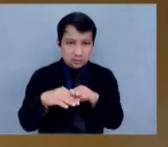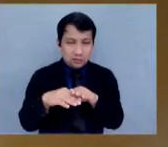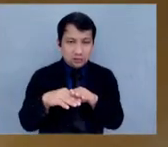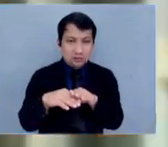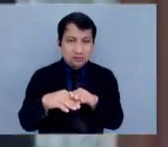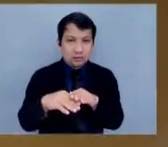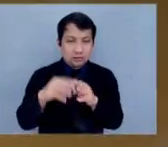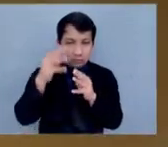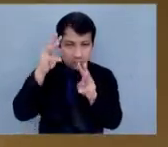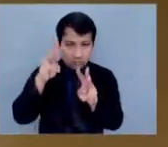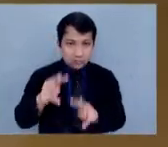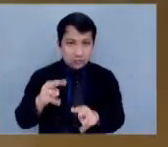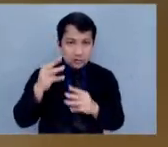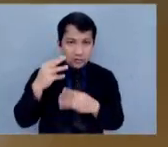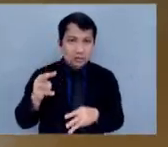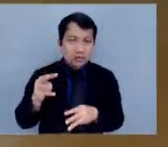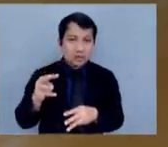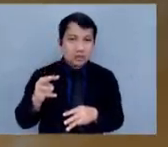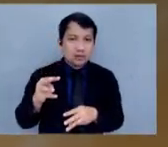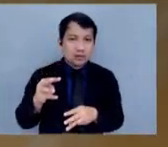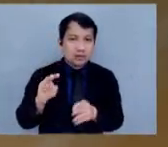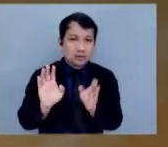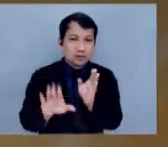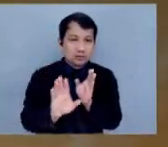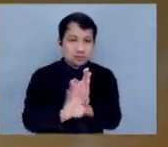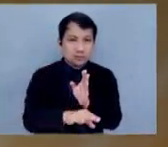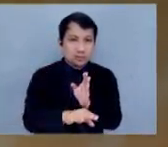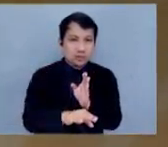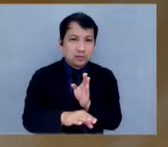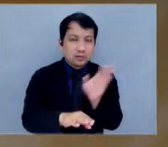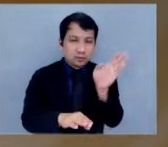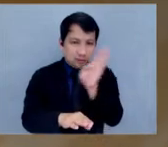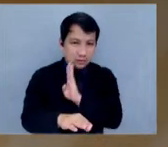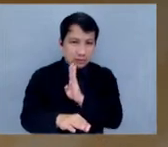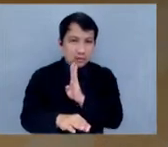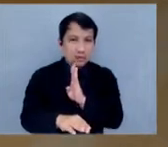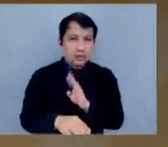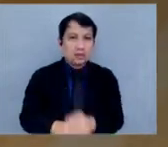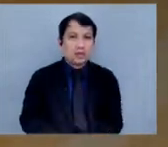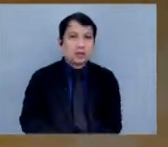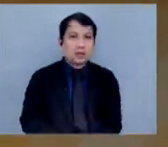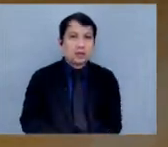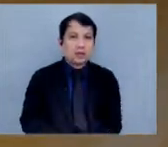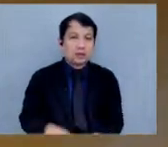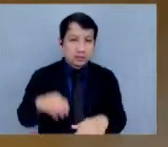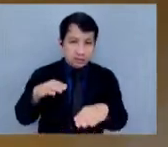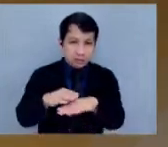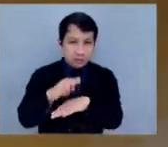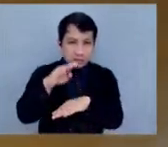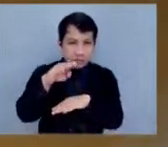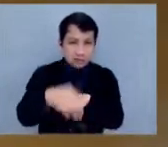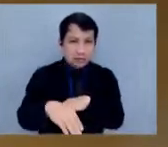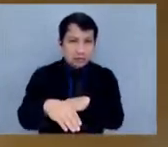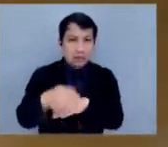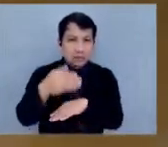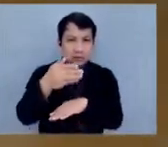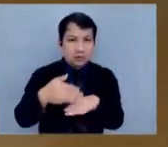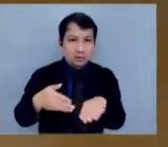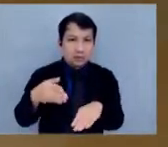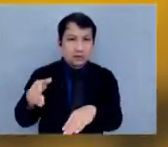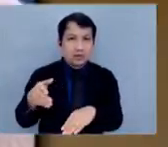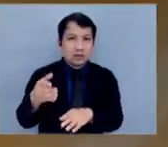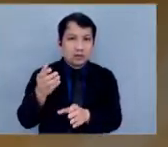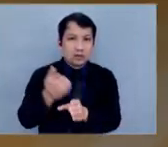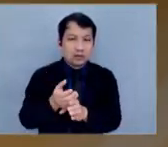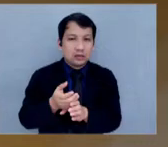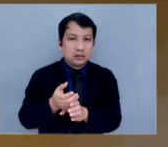kainan. Sa lakas ng pagkakabangga, nabasag ang salamin. Sumadsad na rin paloob ang kalahating parte ng sasakyan. Agad